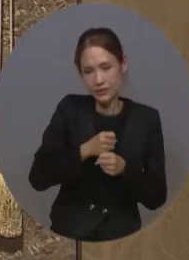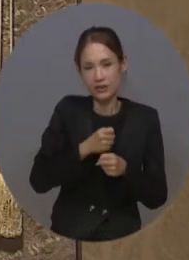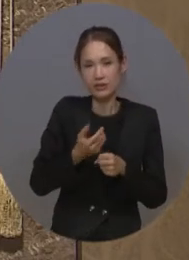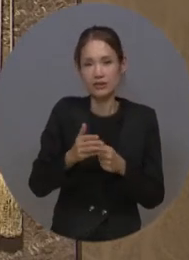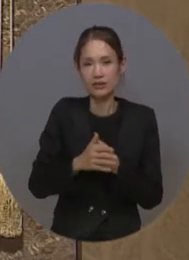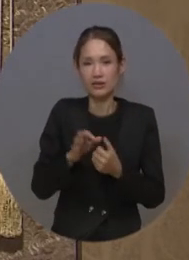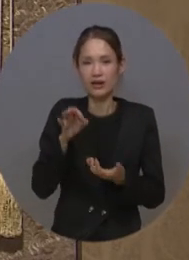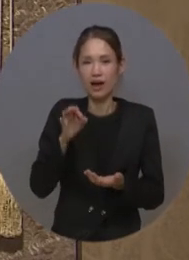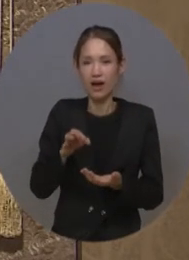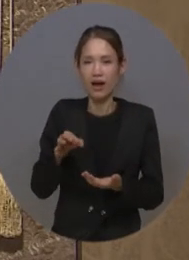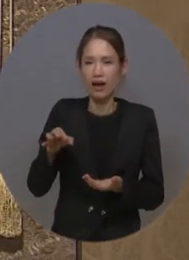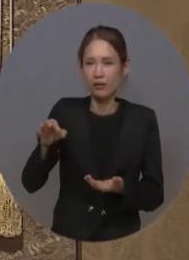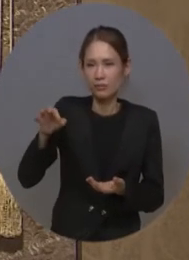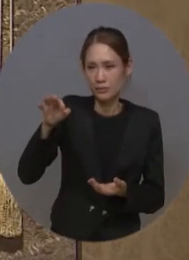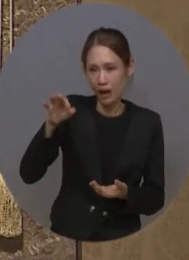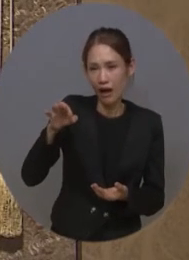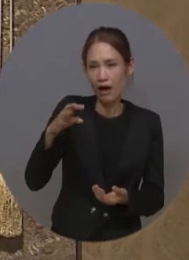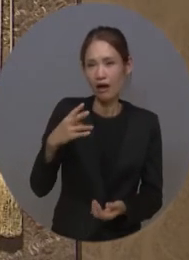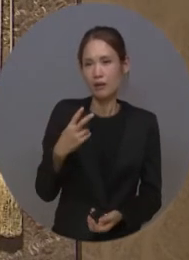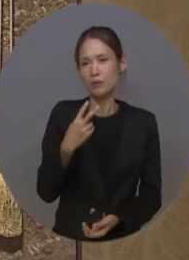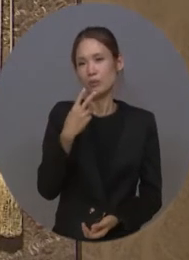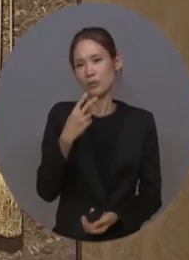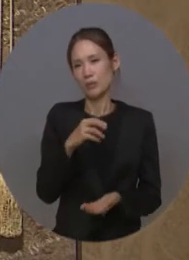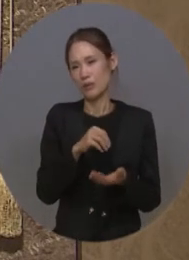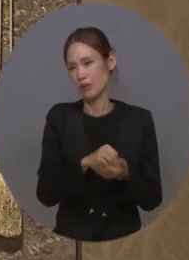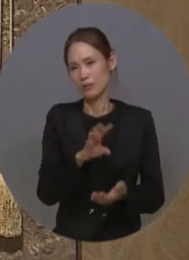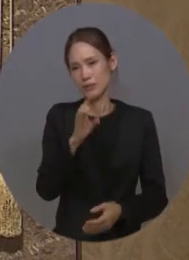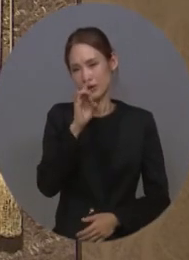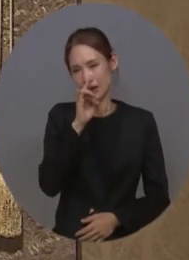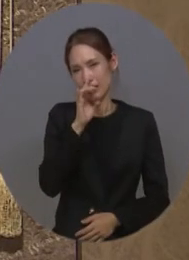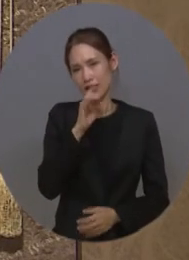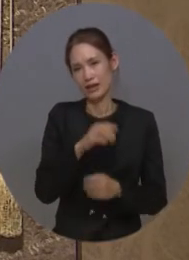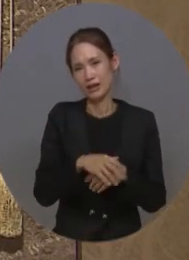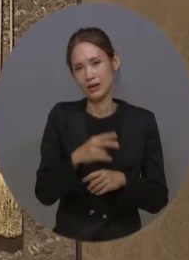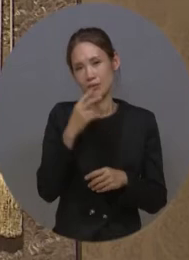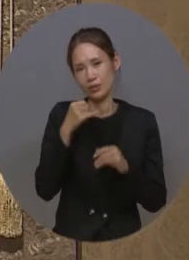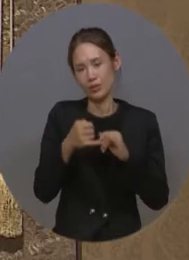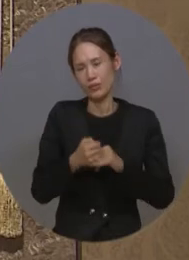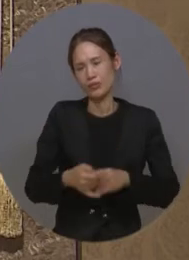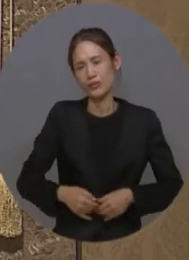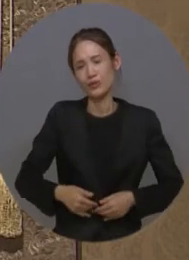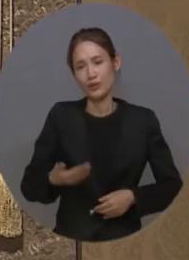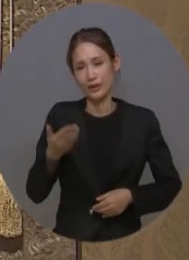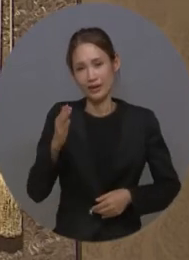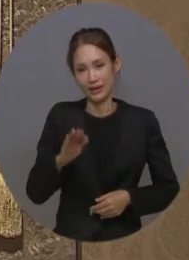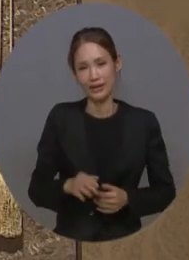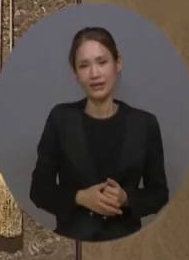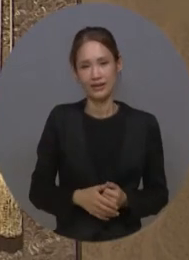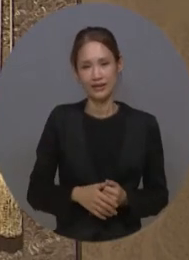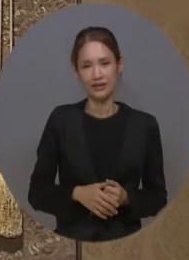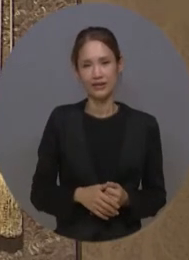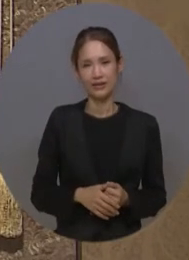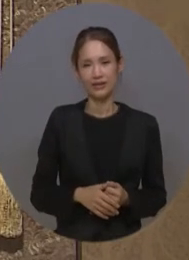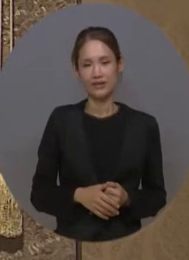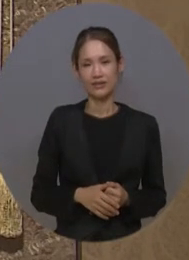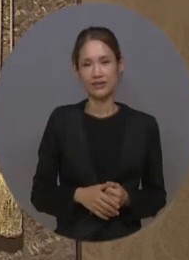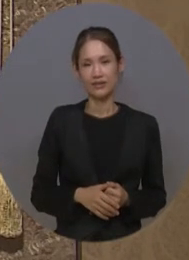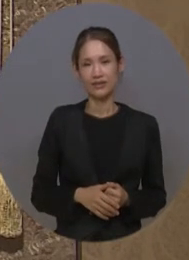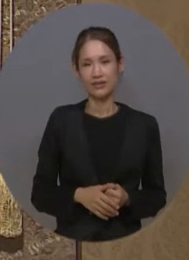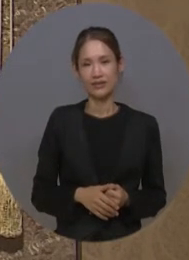가격대가 아무래도 좀 있어요. 보험도 안 되고 정말 안타깝죠. 네. 보험이 꼭 돼야 되는데 예. 안